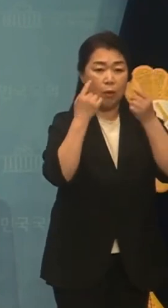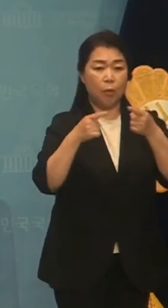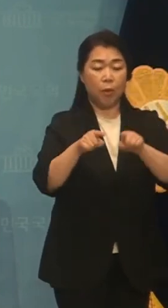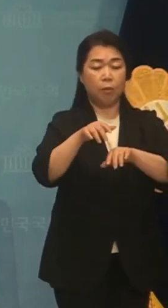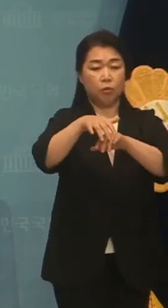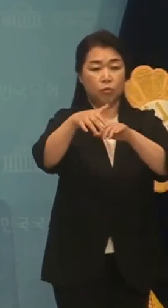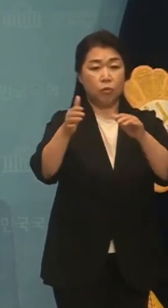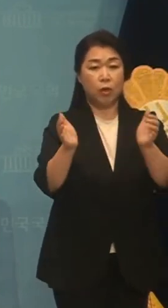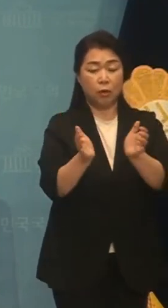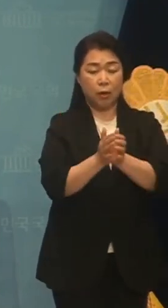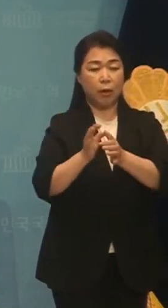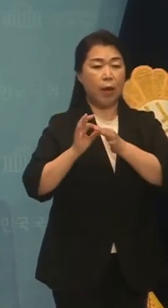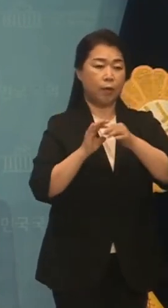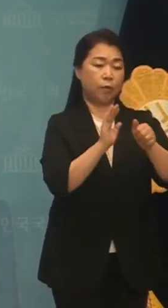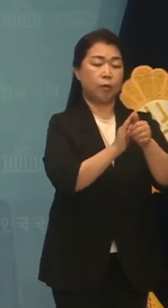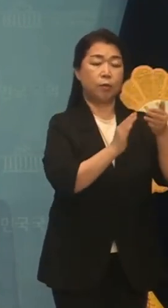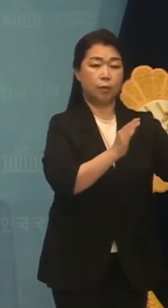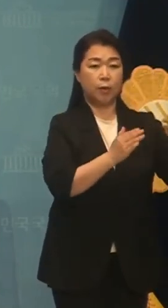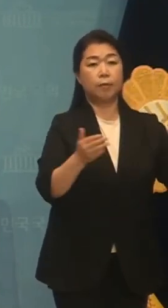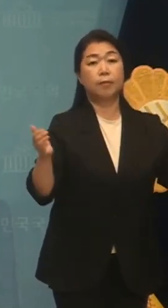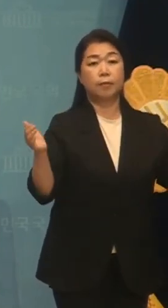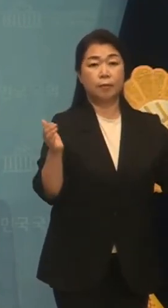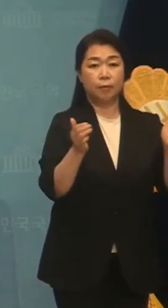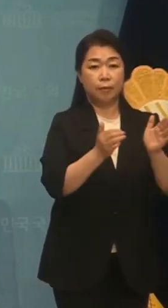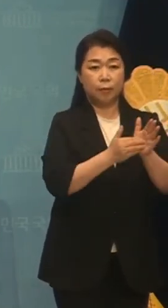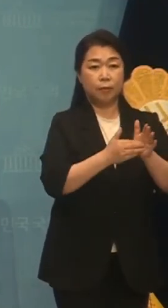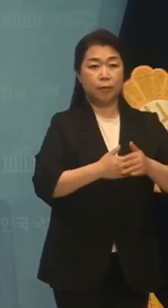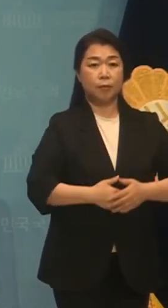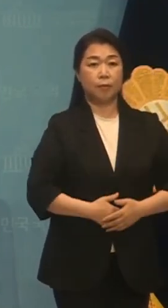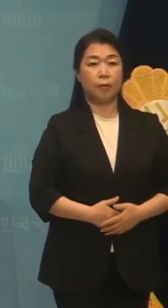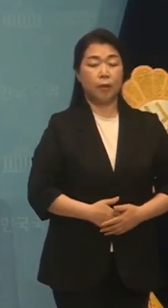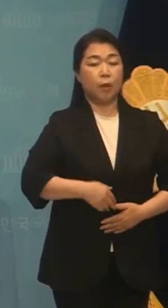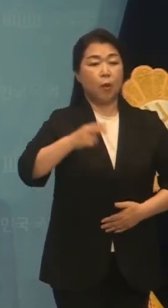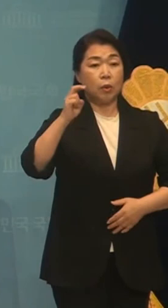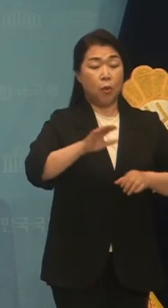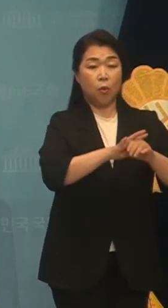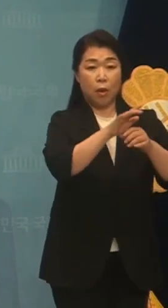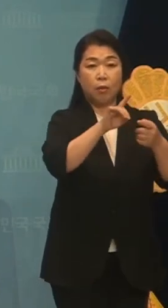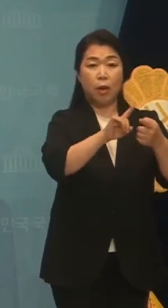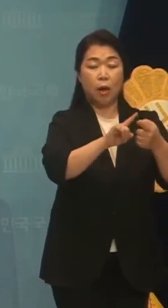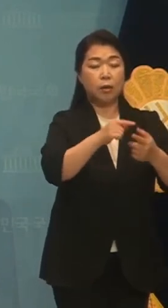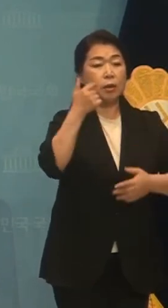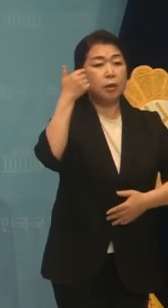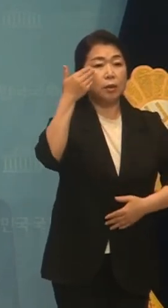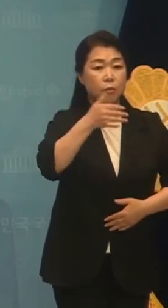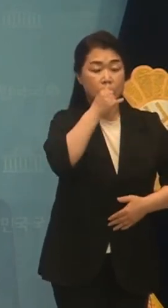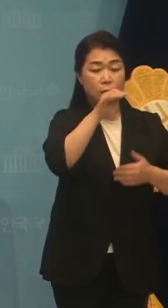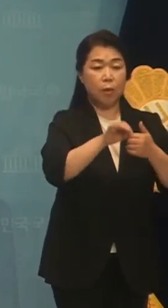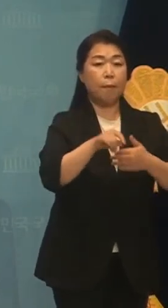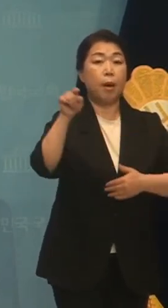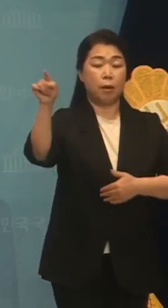더불어민주당도 지속적으로 하겠습니다. 이상입니다. 혹시 코로나에 대한 질문은